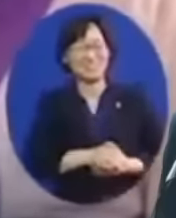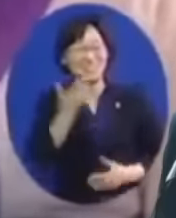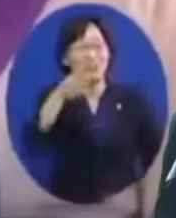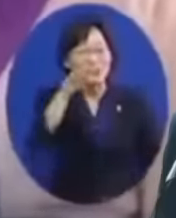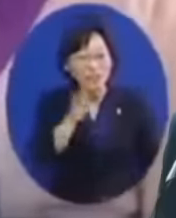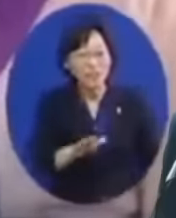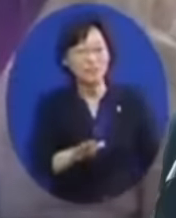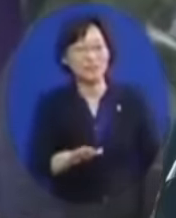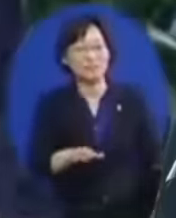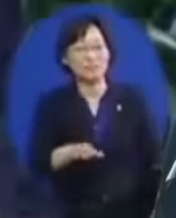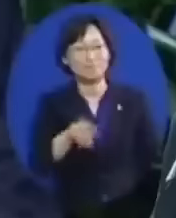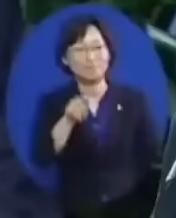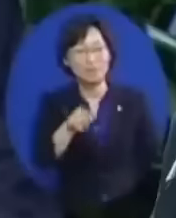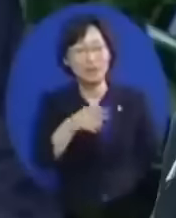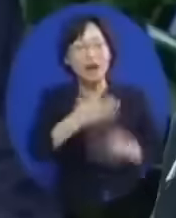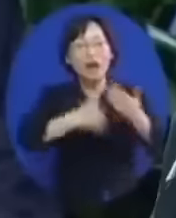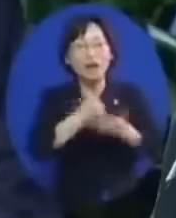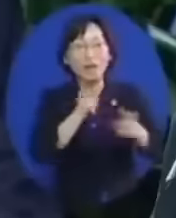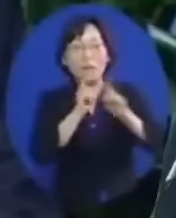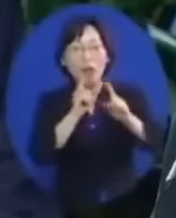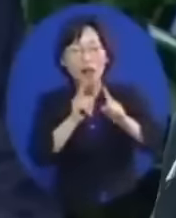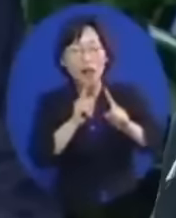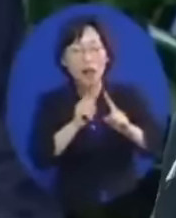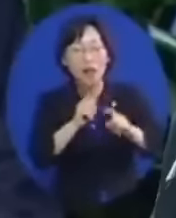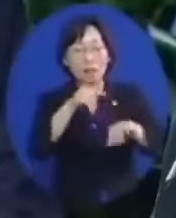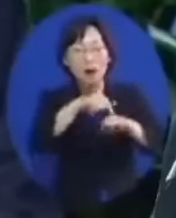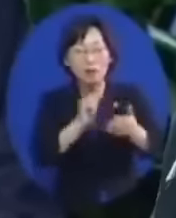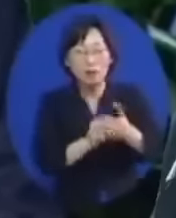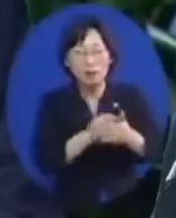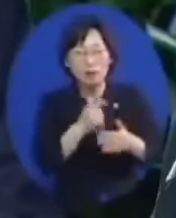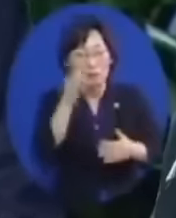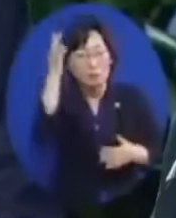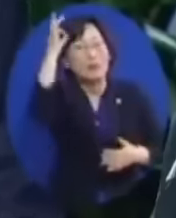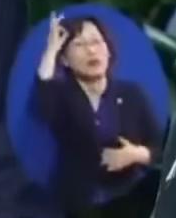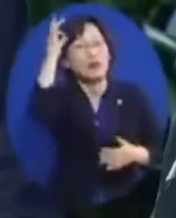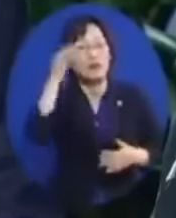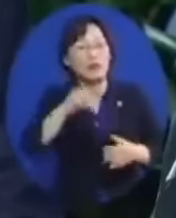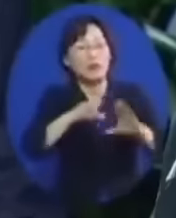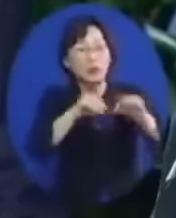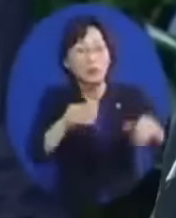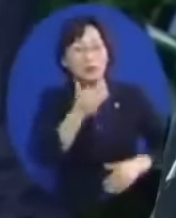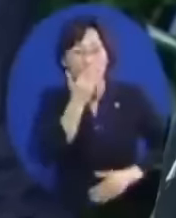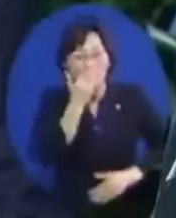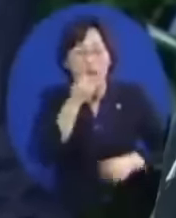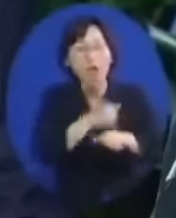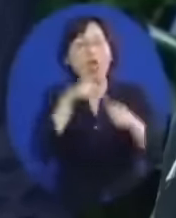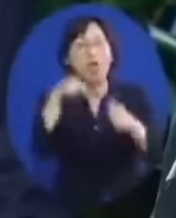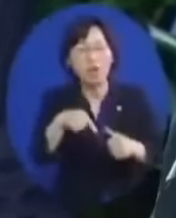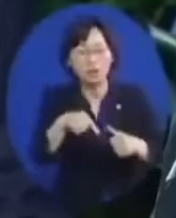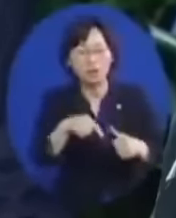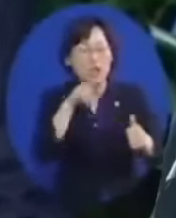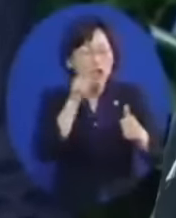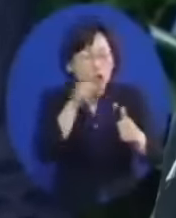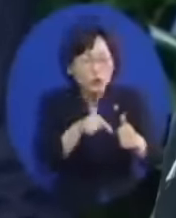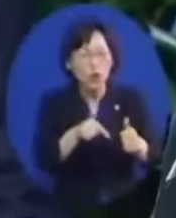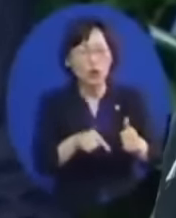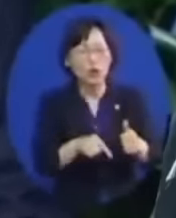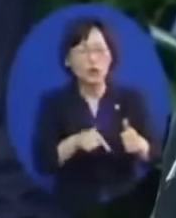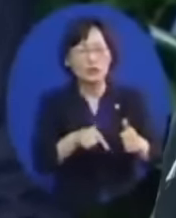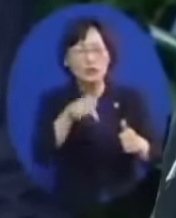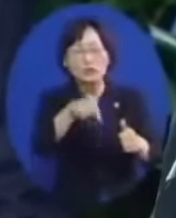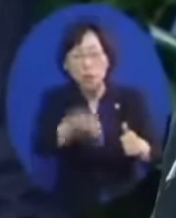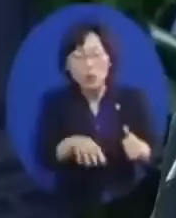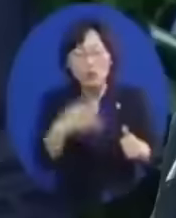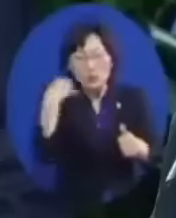그런데 아, 이 하나님 말씀이 내 마음을 잡았어요. 온유하고 겸손해라. 네가 여기 책임자가